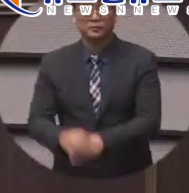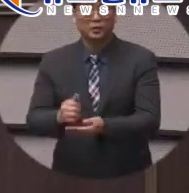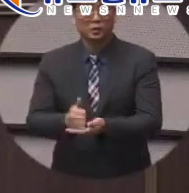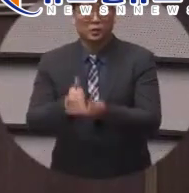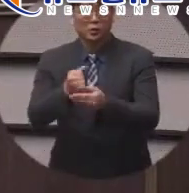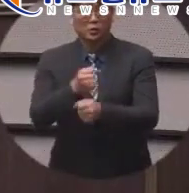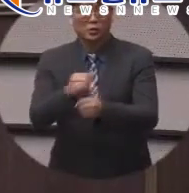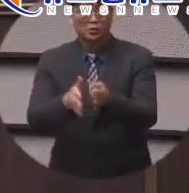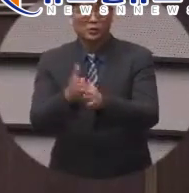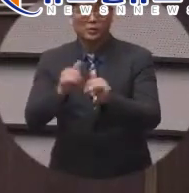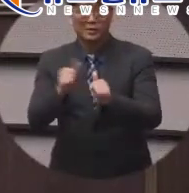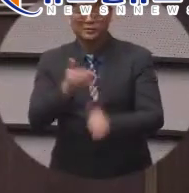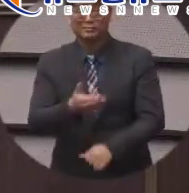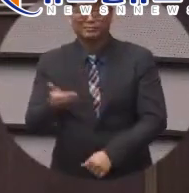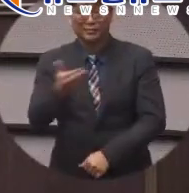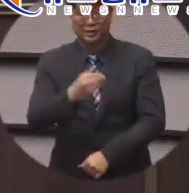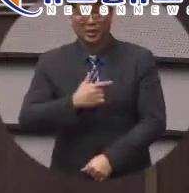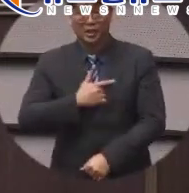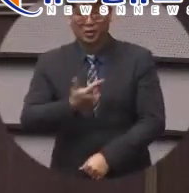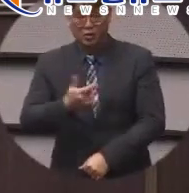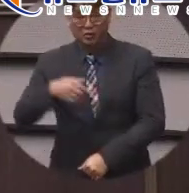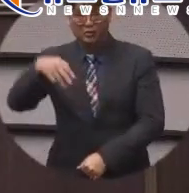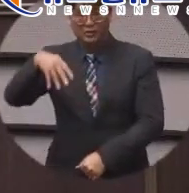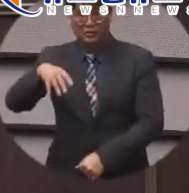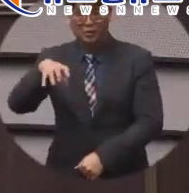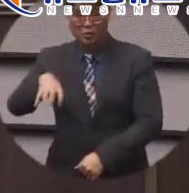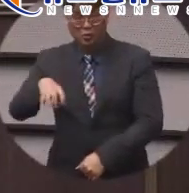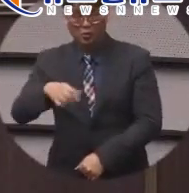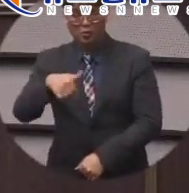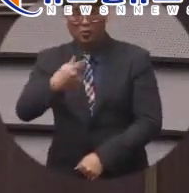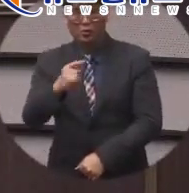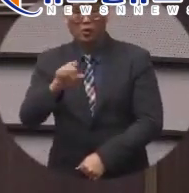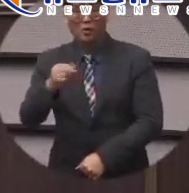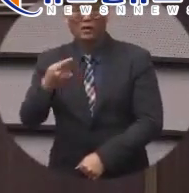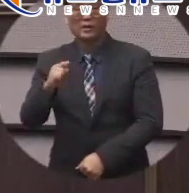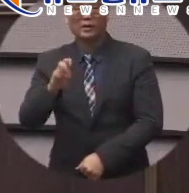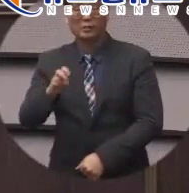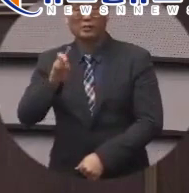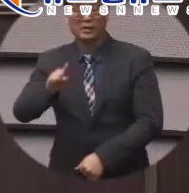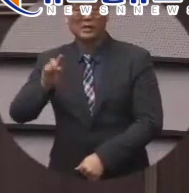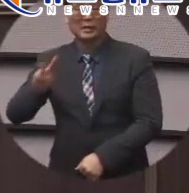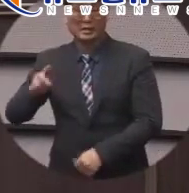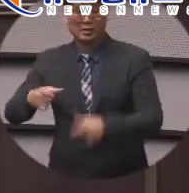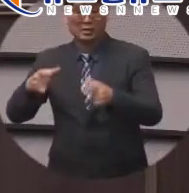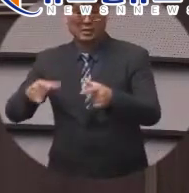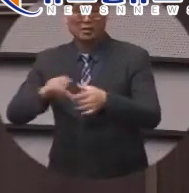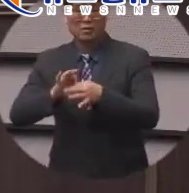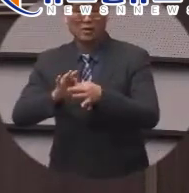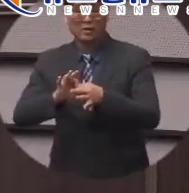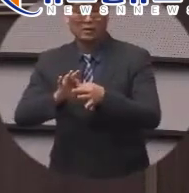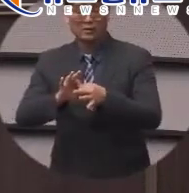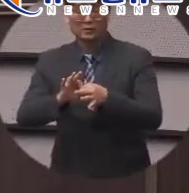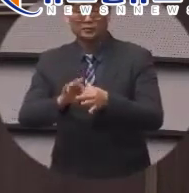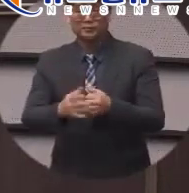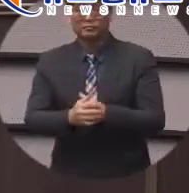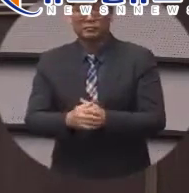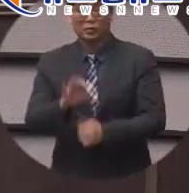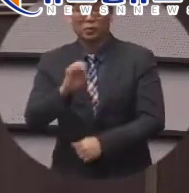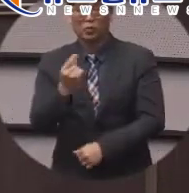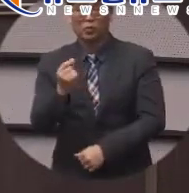존경하는 광주 시민 여러분, 경안동, 쌍령동, 광남 1동, 광남 2동이 지역구인 더불어민주당 대표